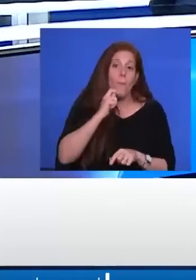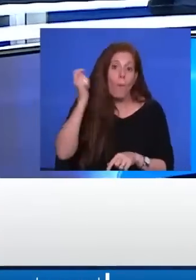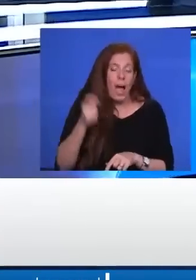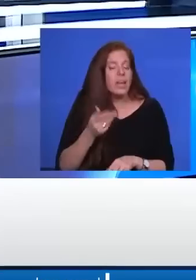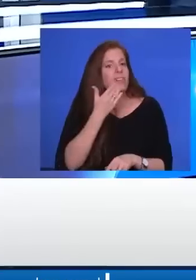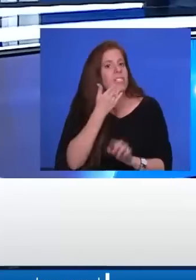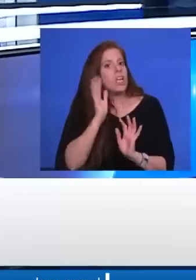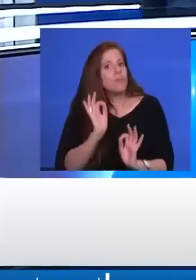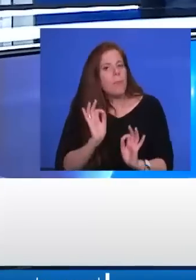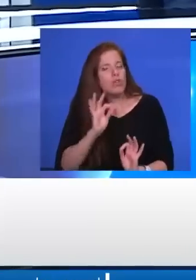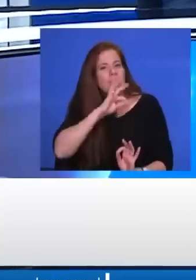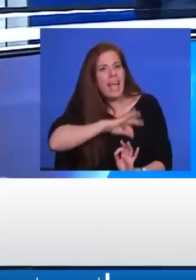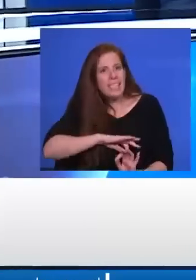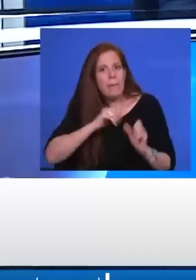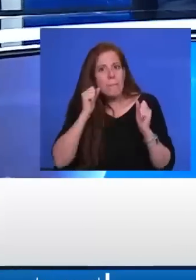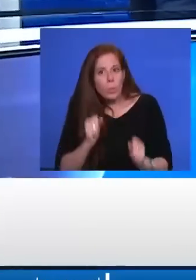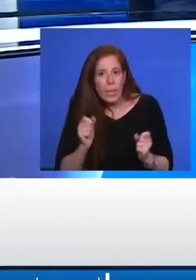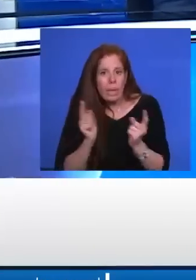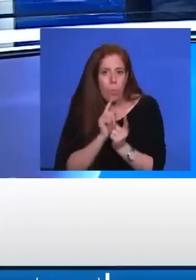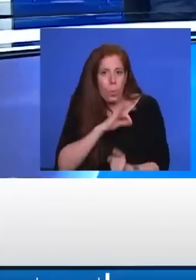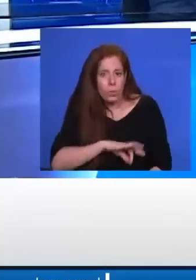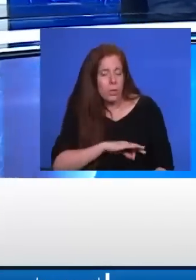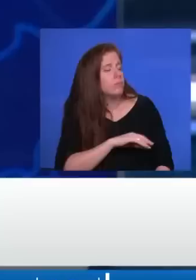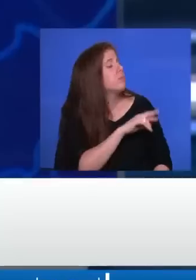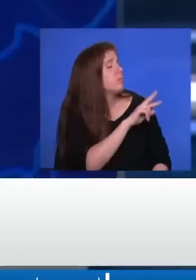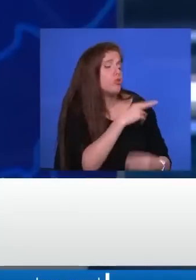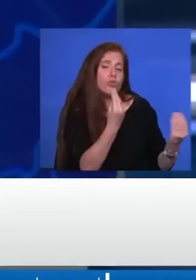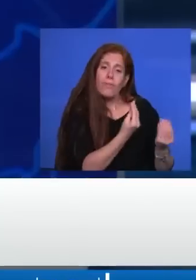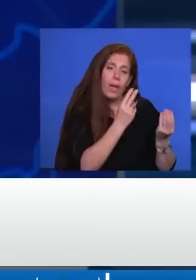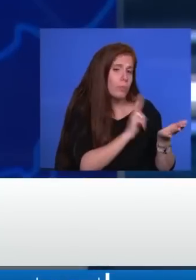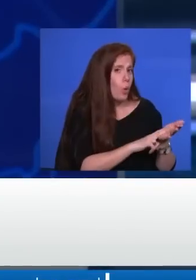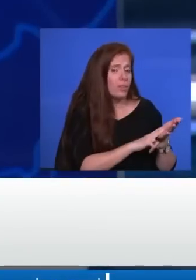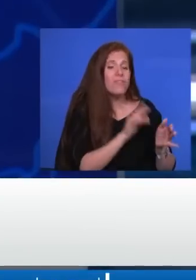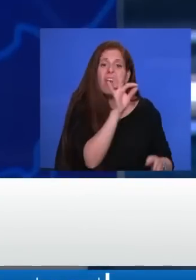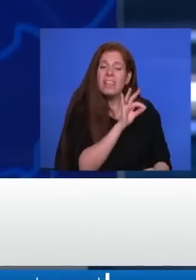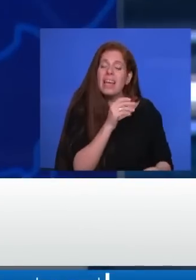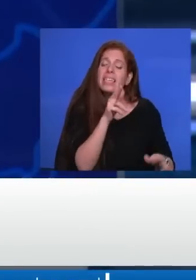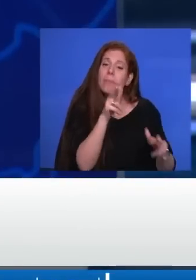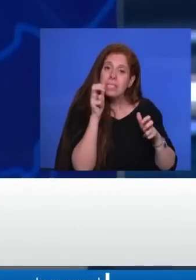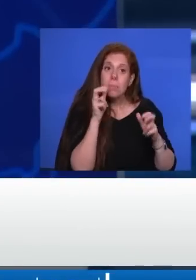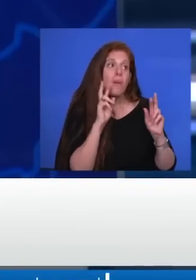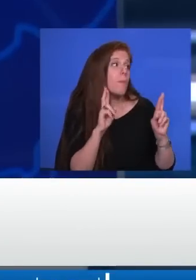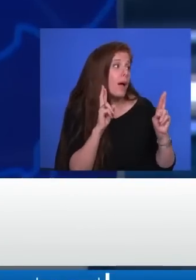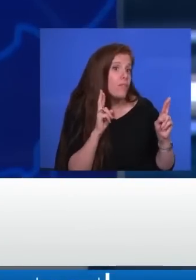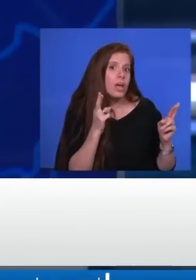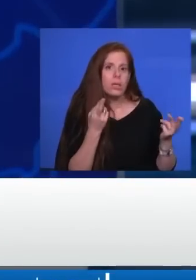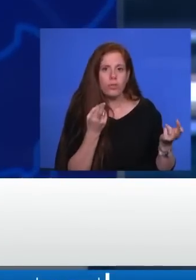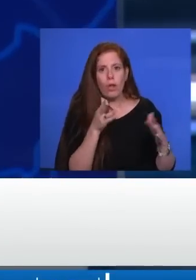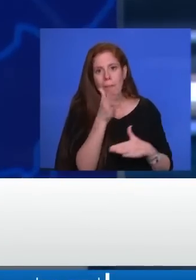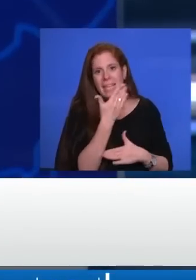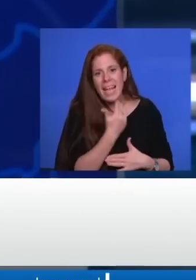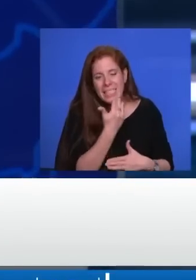ממש ביטחוניים, קיומיים כמעט מול רוסיה. שני הדברים נכונים, ועדיין היית מצפה ומקווה שלמדינת